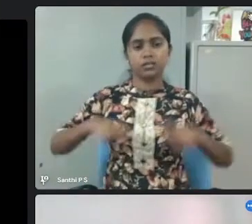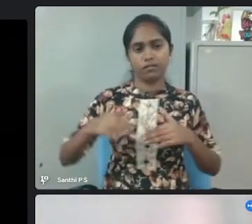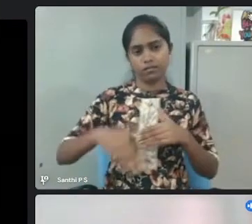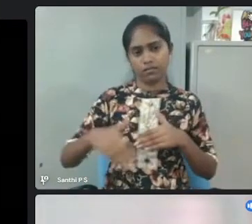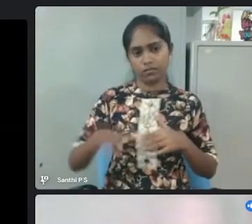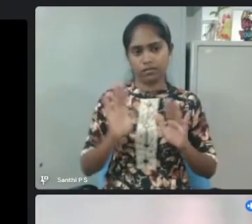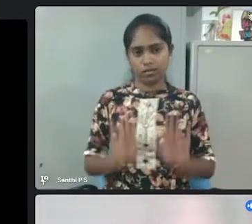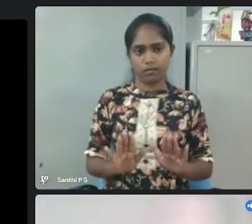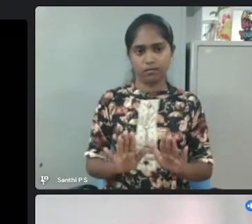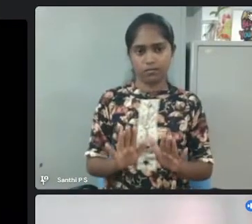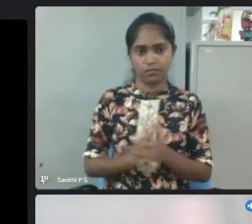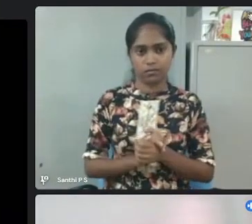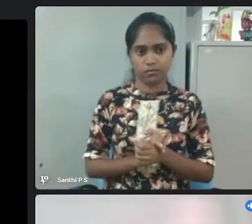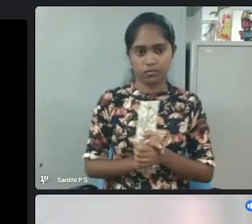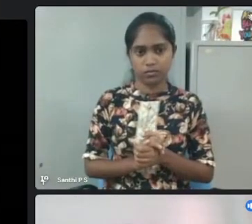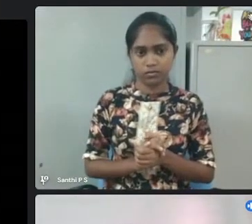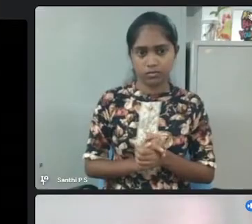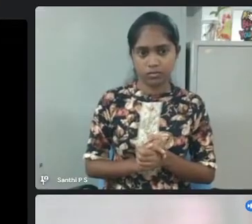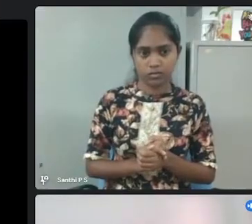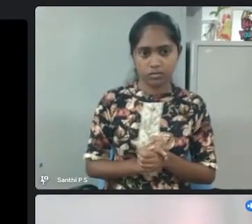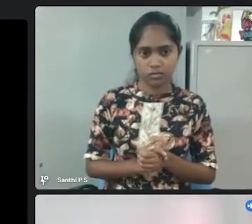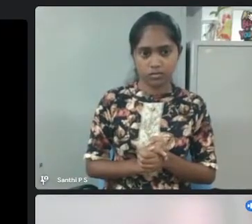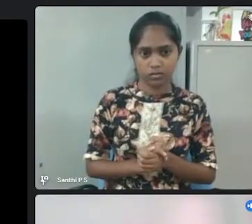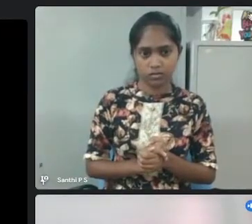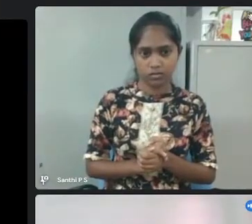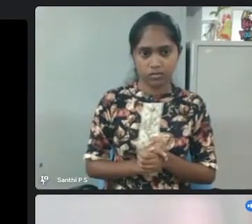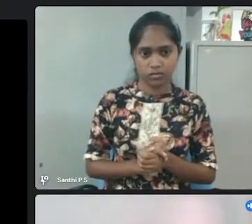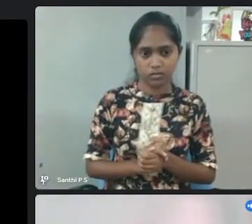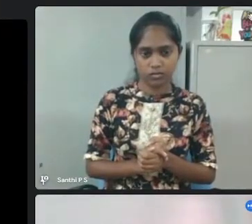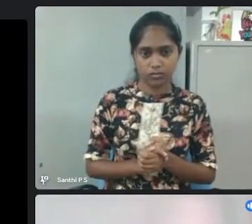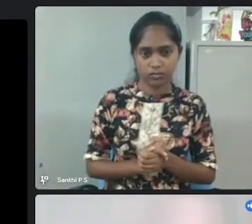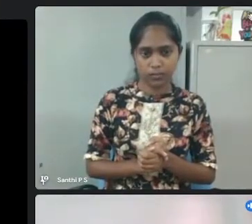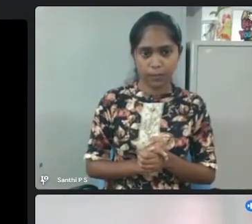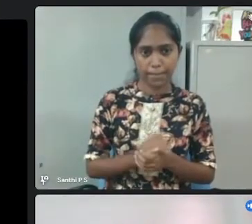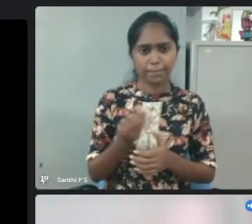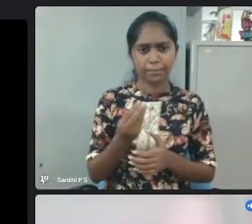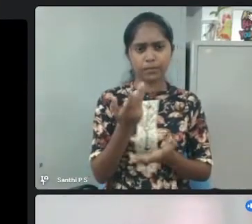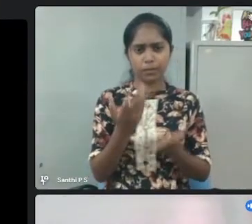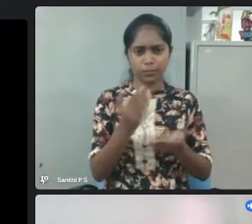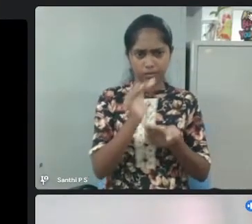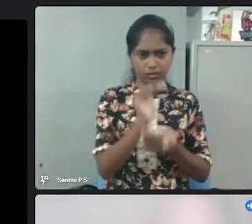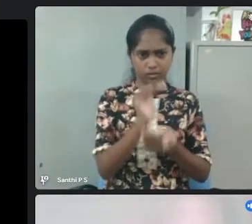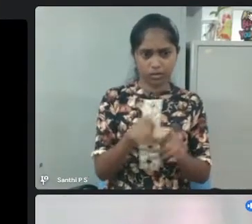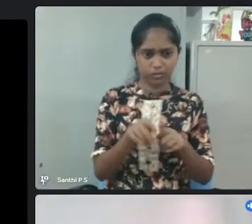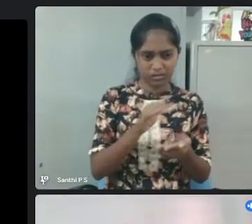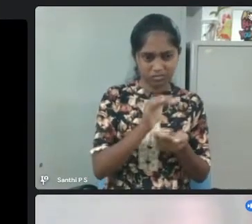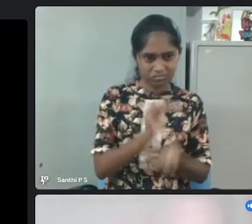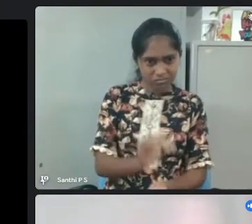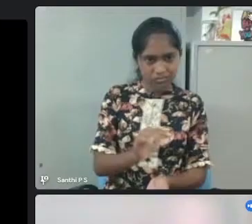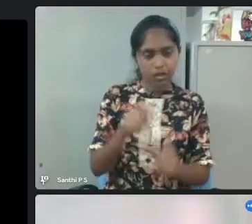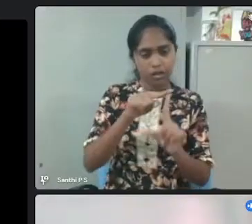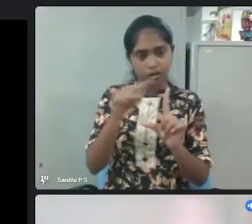വൾണറബിൾ സൊസൈറ്റിയാണ് അവരെ കൂടുതലായിട്ടും ബാധിക്കുന്നത്. ഇപ്പൊ നേരത്തെ പറഞ്ഞ പോലെ കുഞ്ഞുകുട്ടികൾ, ഗർഭാവസ്ഥയിലുള്ള